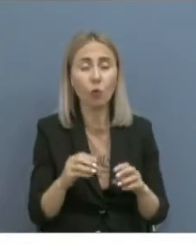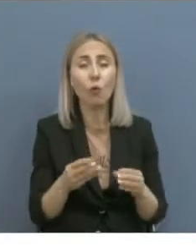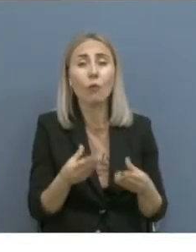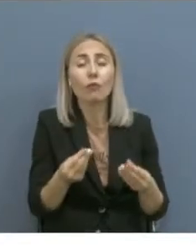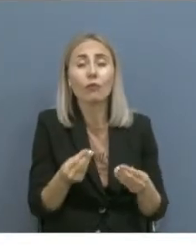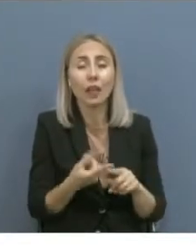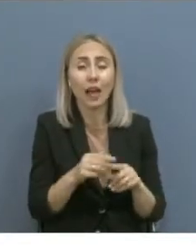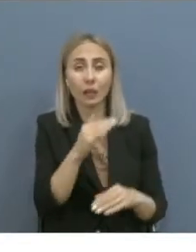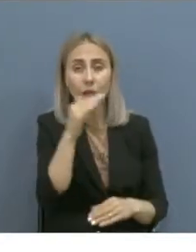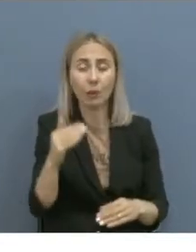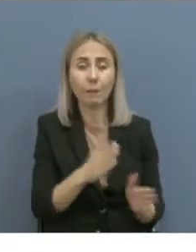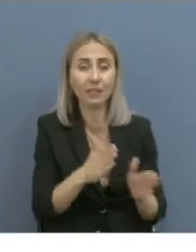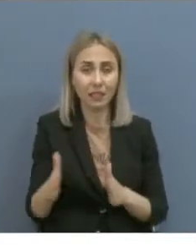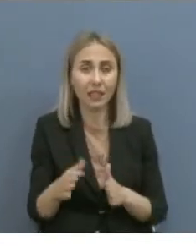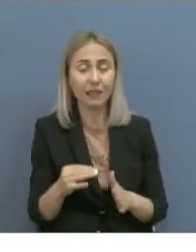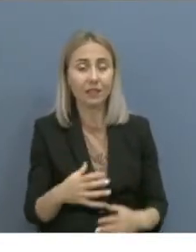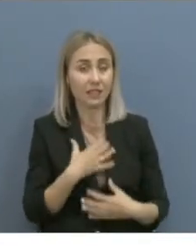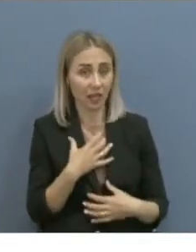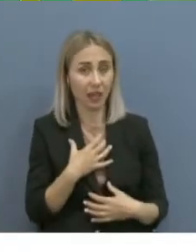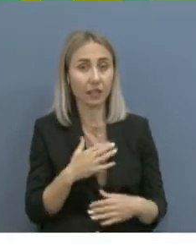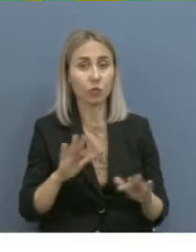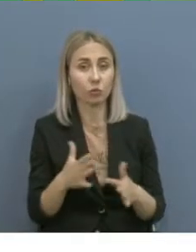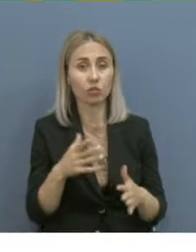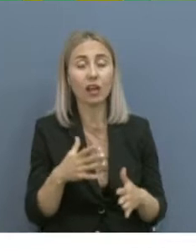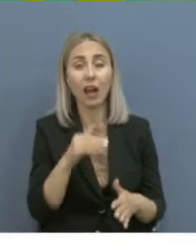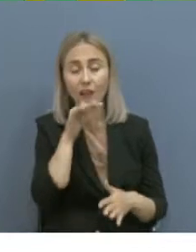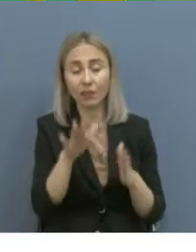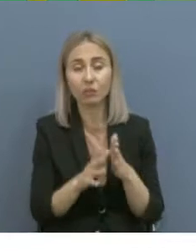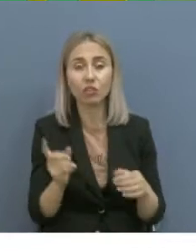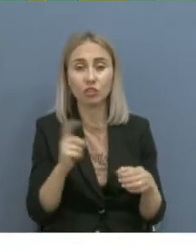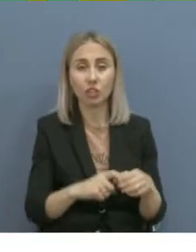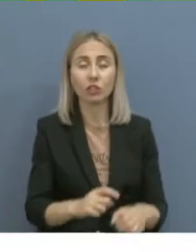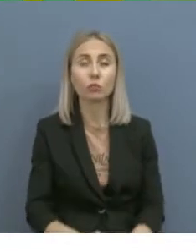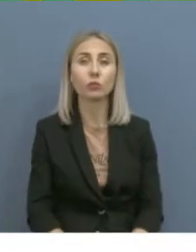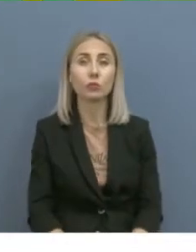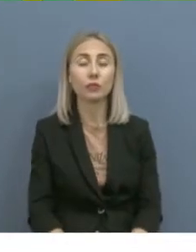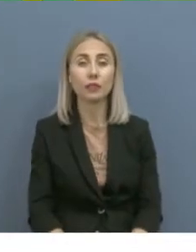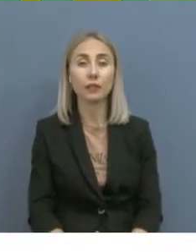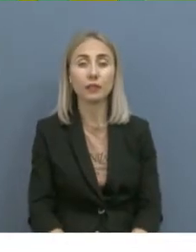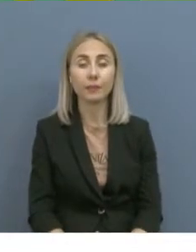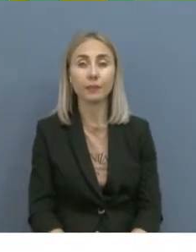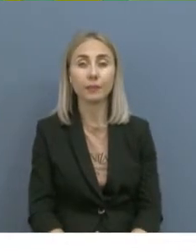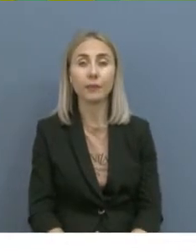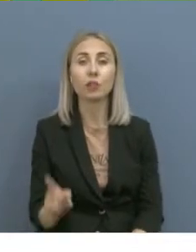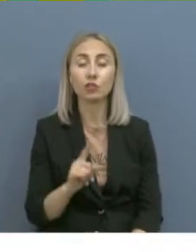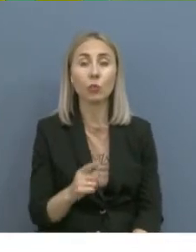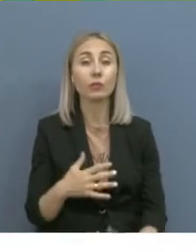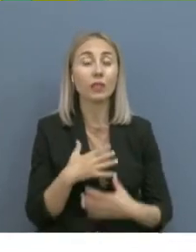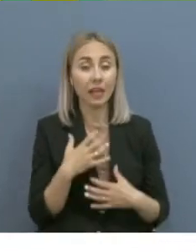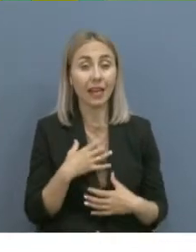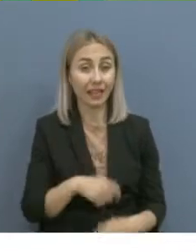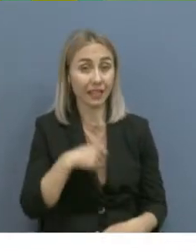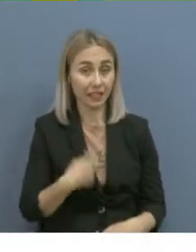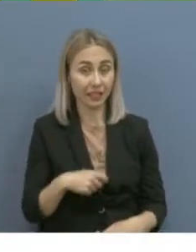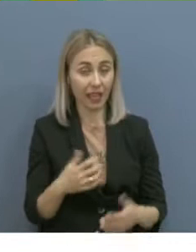сақтандыру жағдайының деректері автоматты түрде тіркеледі. Ылғалдың жетіспеу қаупін сақтандыру үшін биыл 15 маусымға дейін